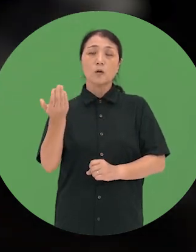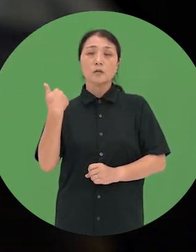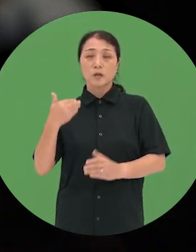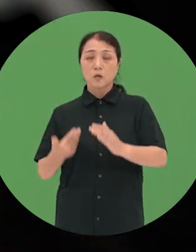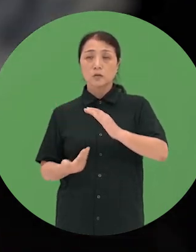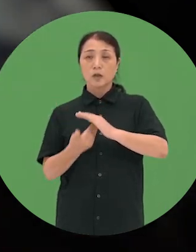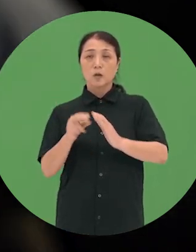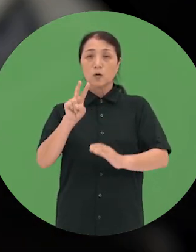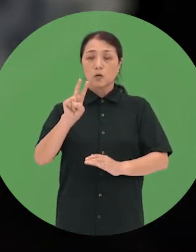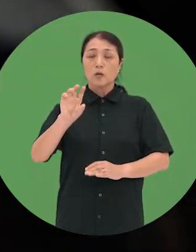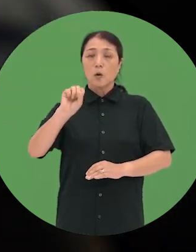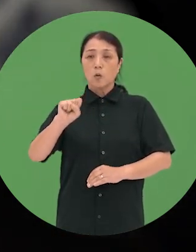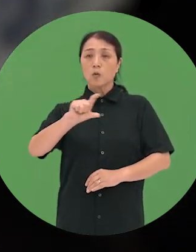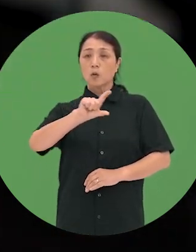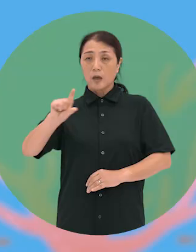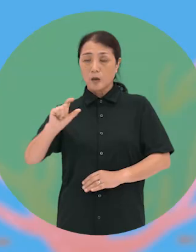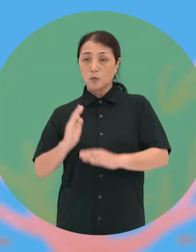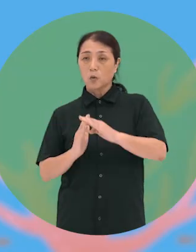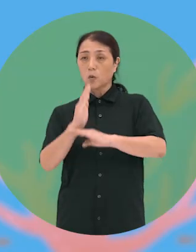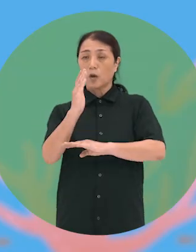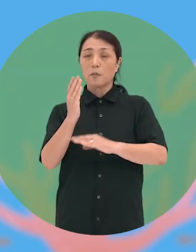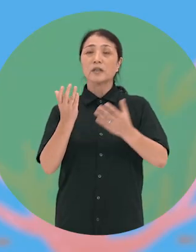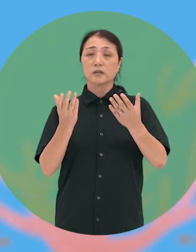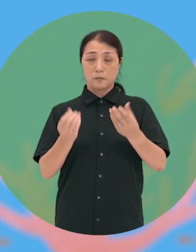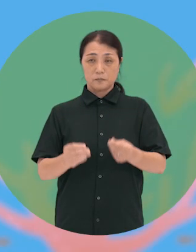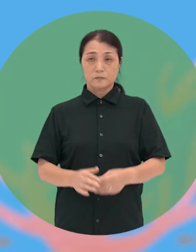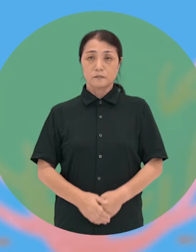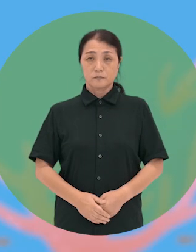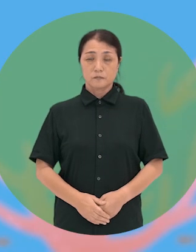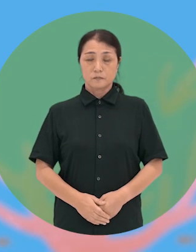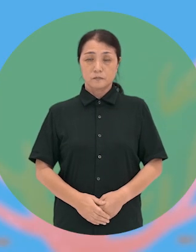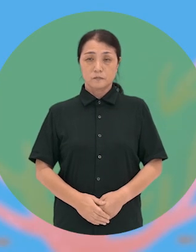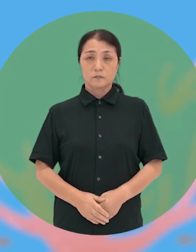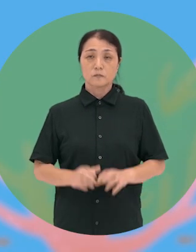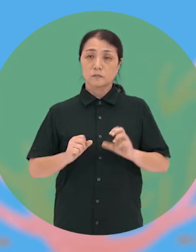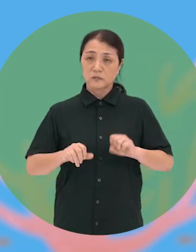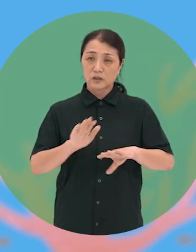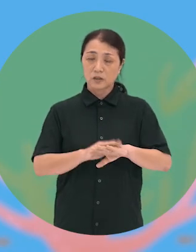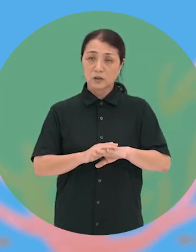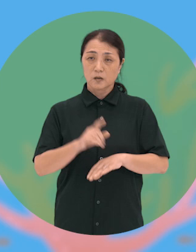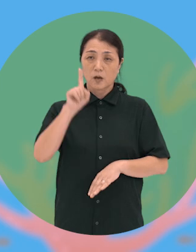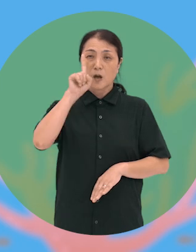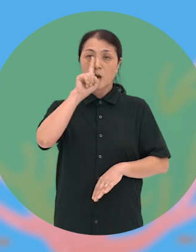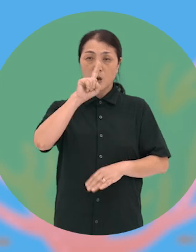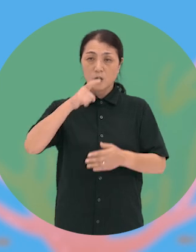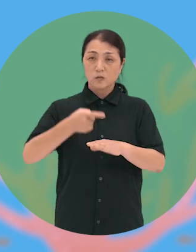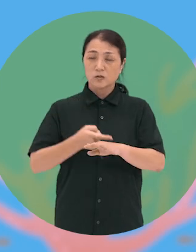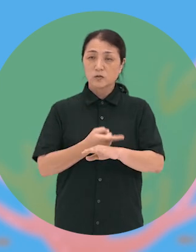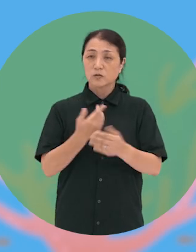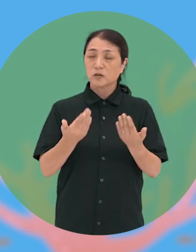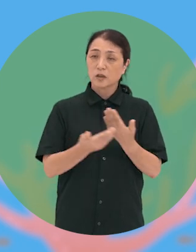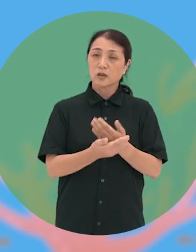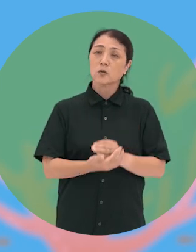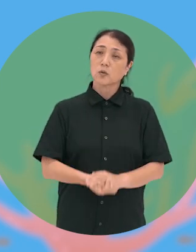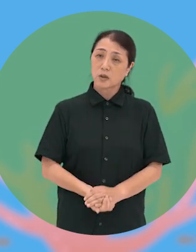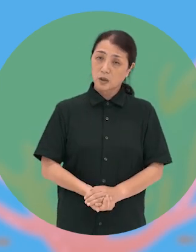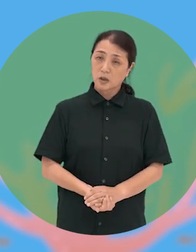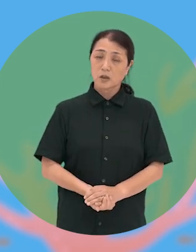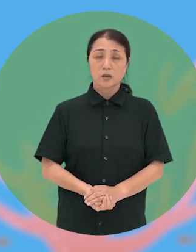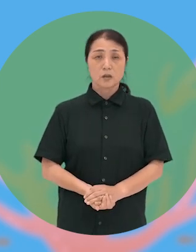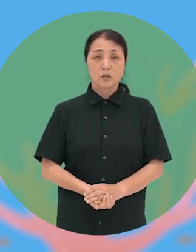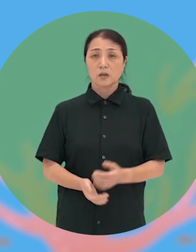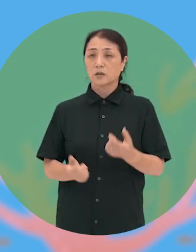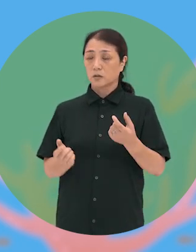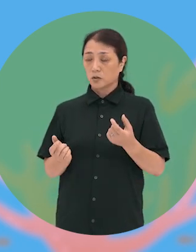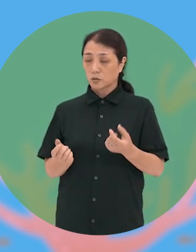。 2億円、それだけ詐欺の手口が悪質になっているのかね。 そうかもし